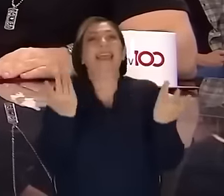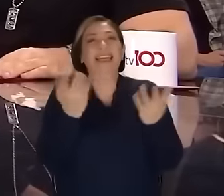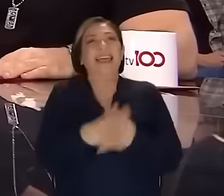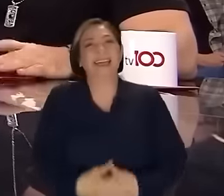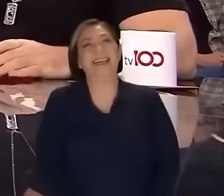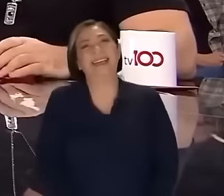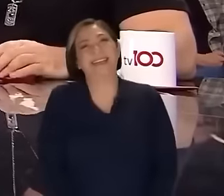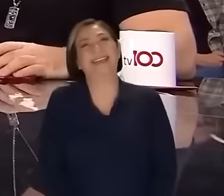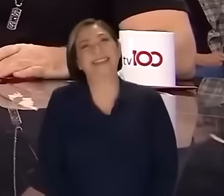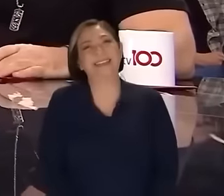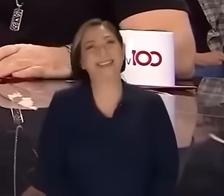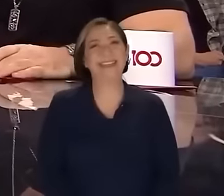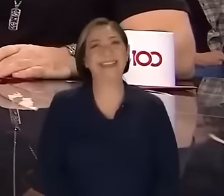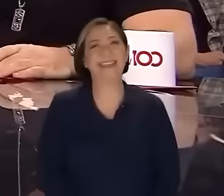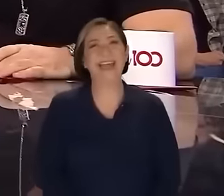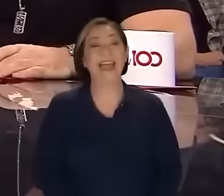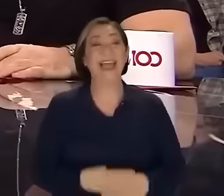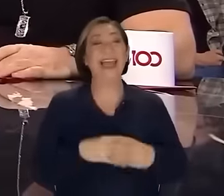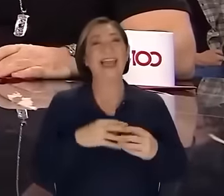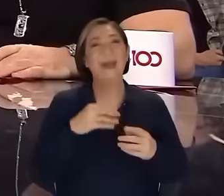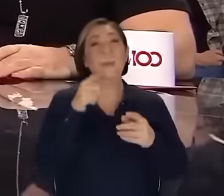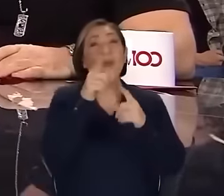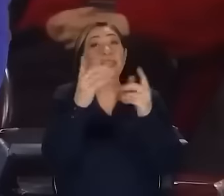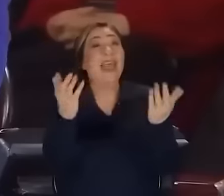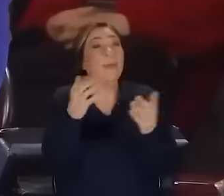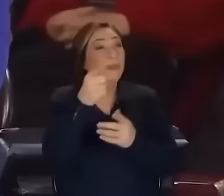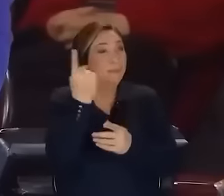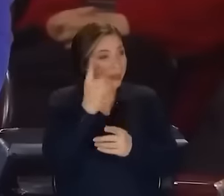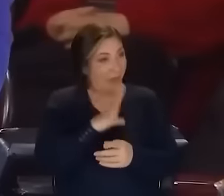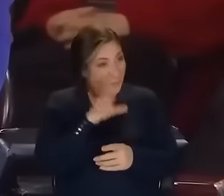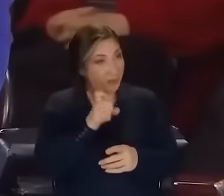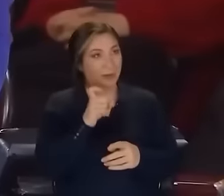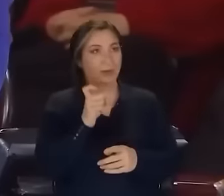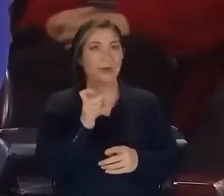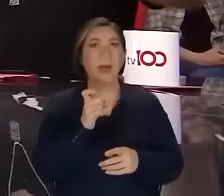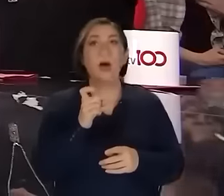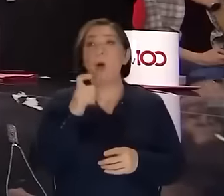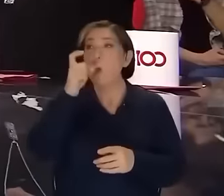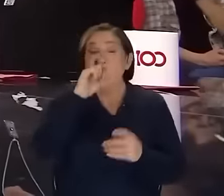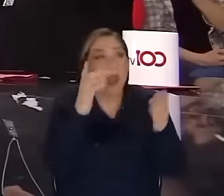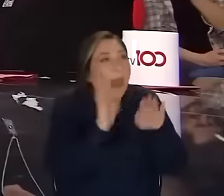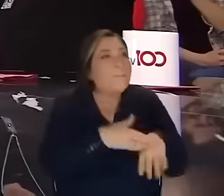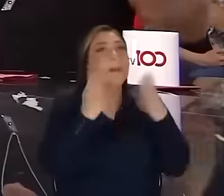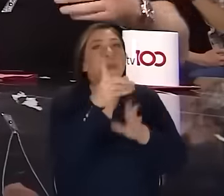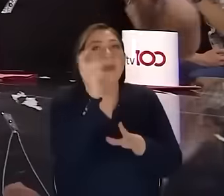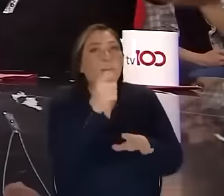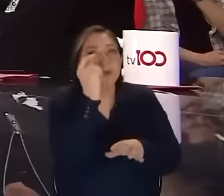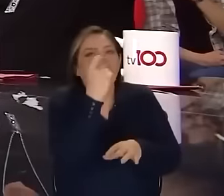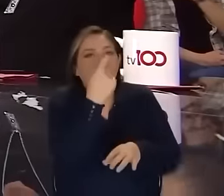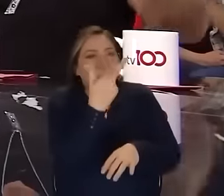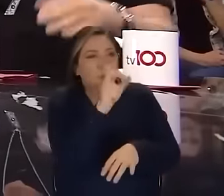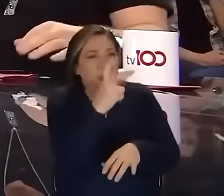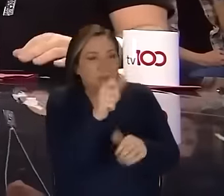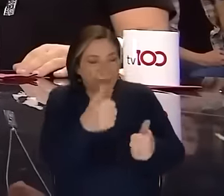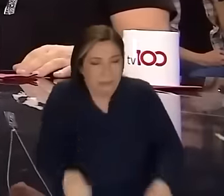Birinin libidosuydu. Ya bu ne? Bunda bir şey var mı hocam? Ya Okan yapma Allah aşkına, bunu yapmak çok kolay. 3